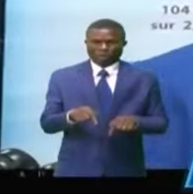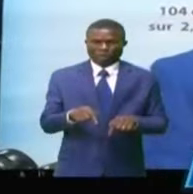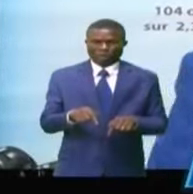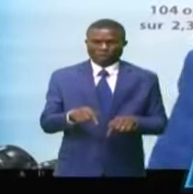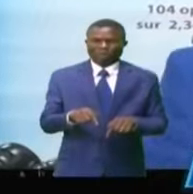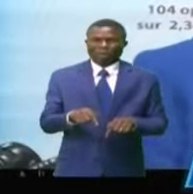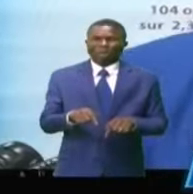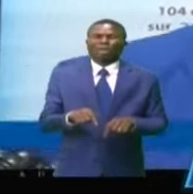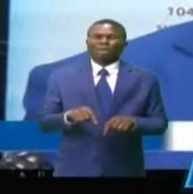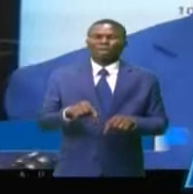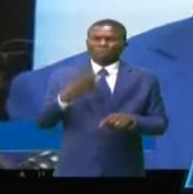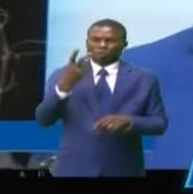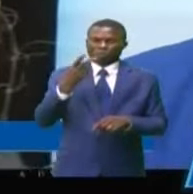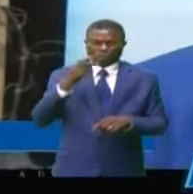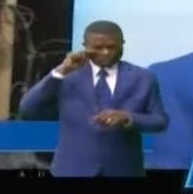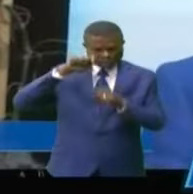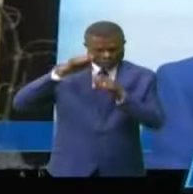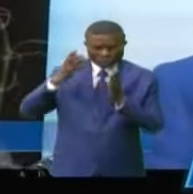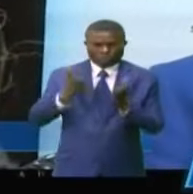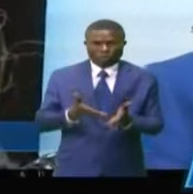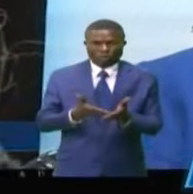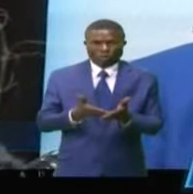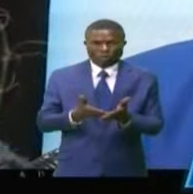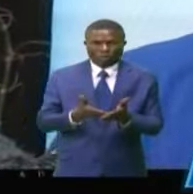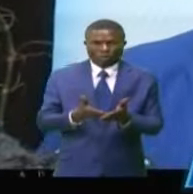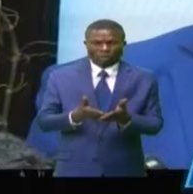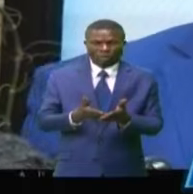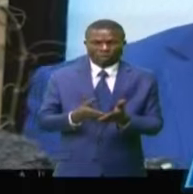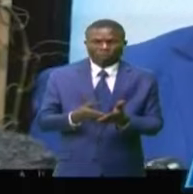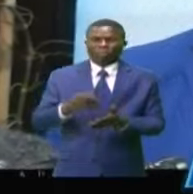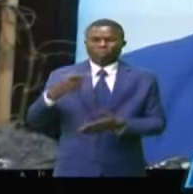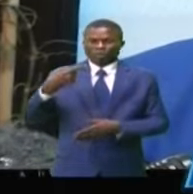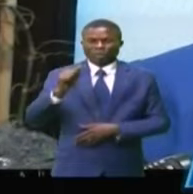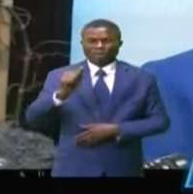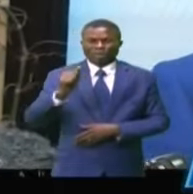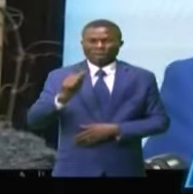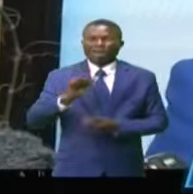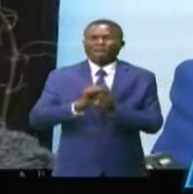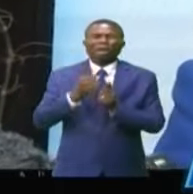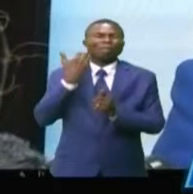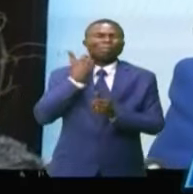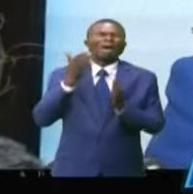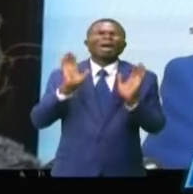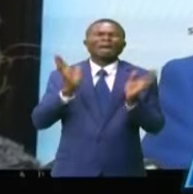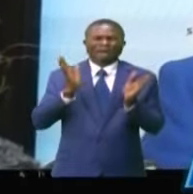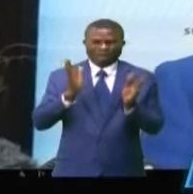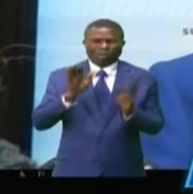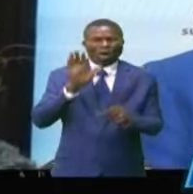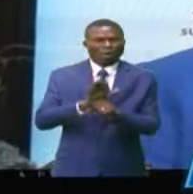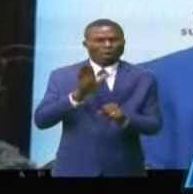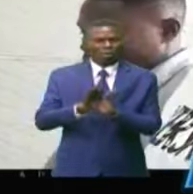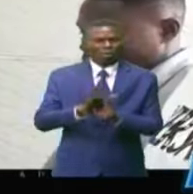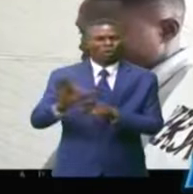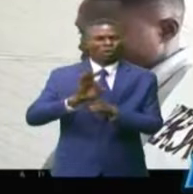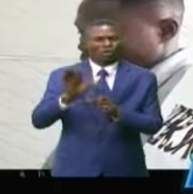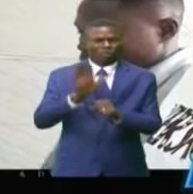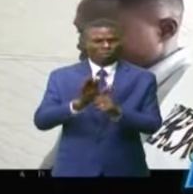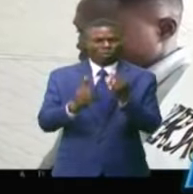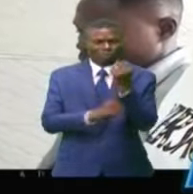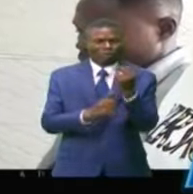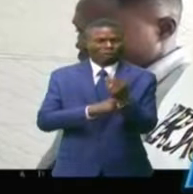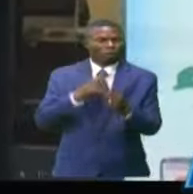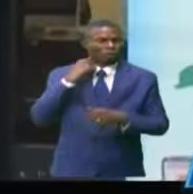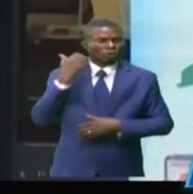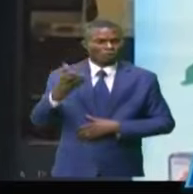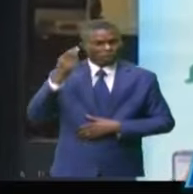deux optométristes et donc le gap est tellement profond qu'on a besoin vraiment de former des gens. En partant de